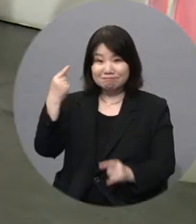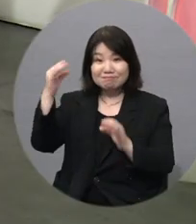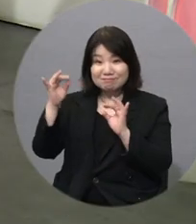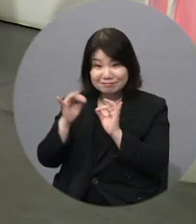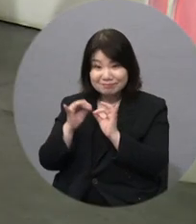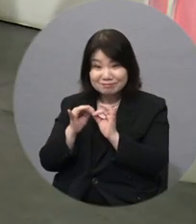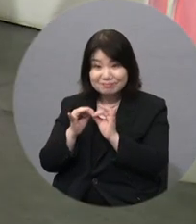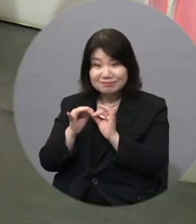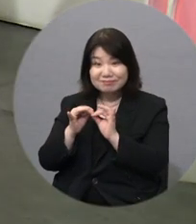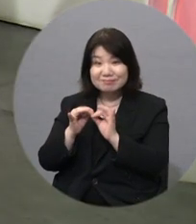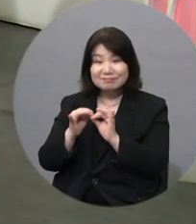좋습니다